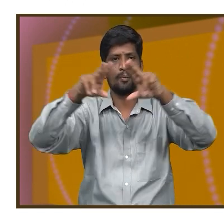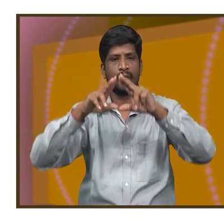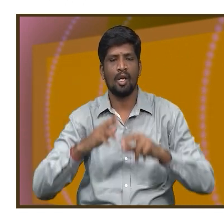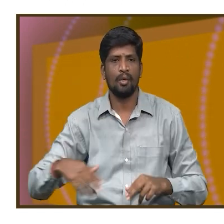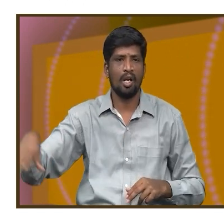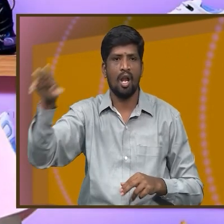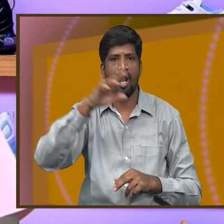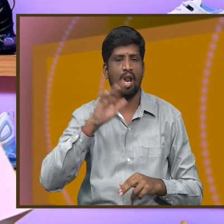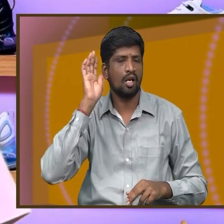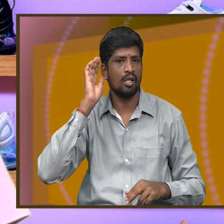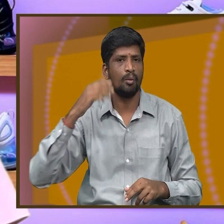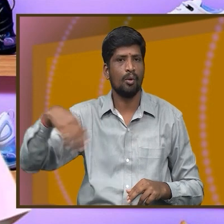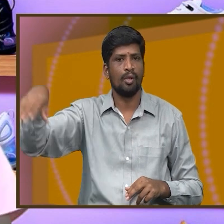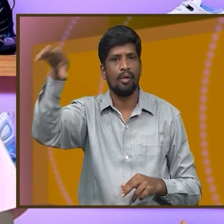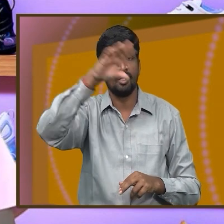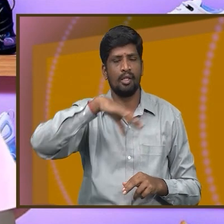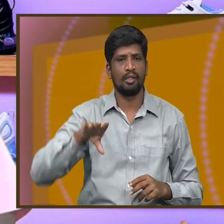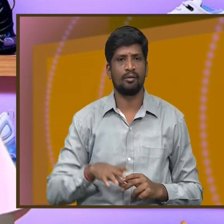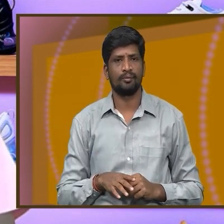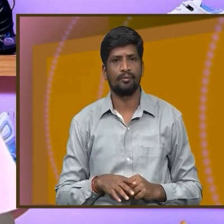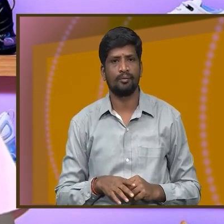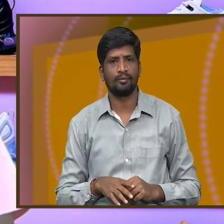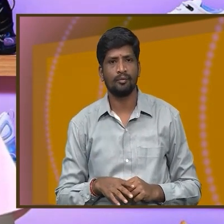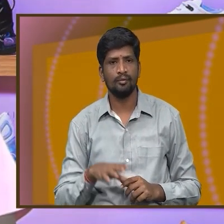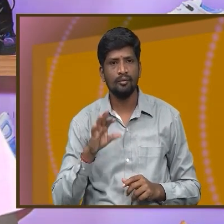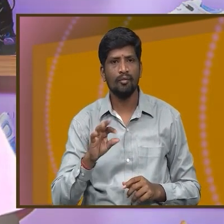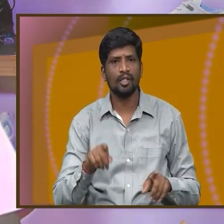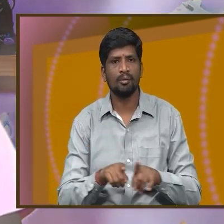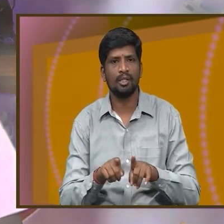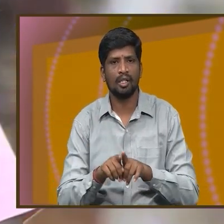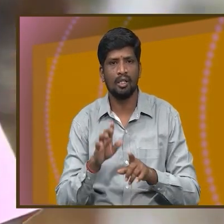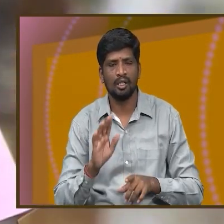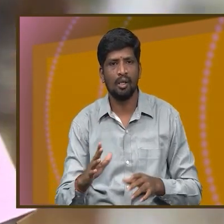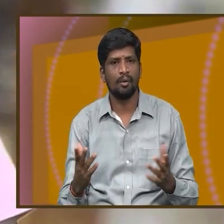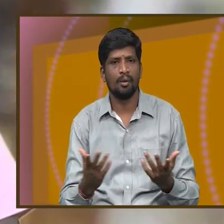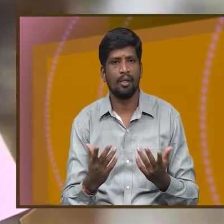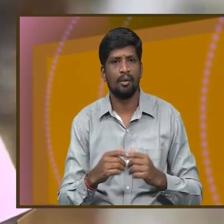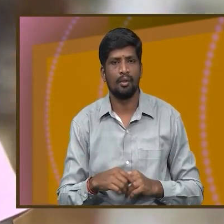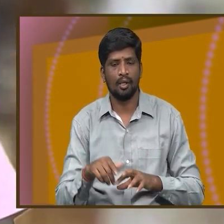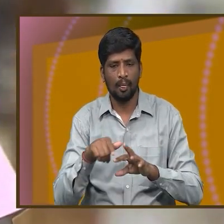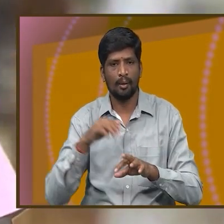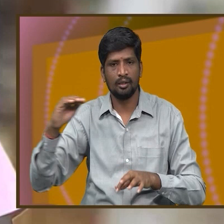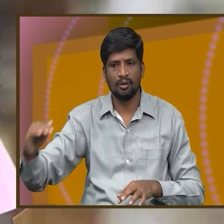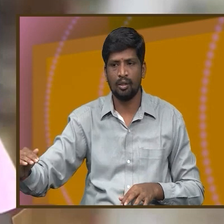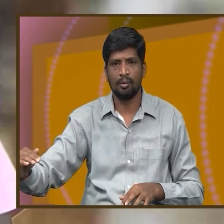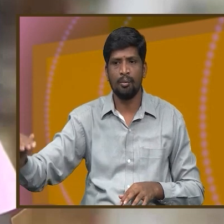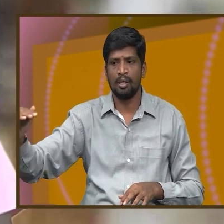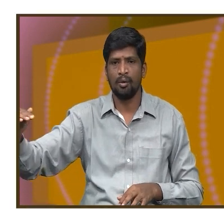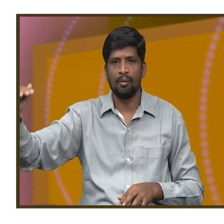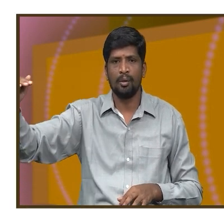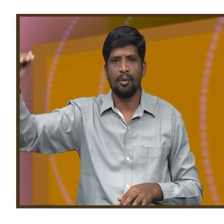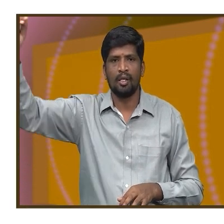அனைத்து மக்களுக்கும் காலனினுடைய புகழ் பரவியது. இப்படி ஒரு காலனி இருக்கிறது. ஆனால் நிறையா பேர் வருகிற சிறுவர்கள் முதல் பெரியவர்கள் முதல் வருகிறார்கள்,